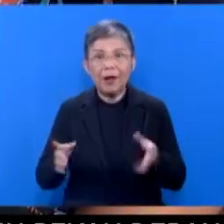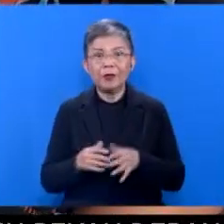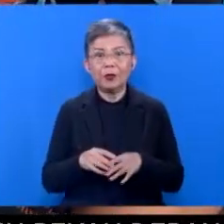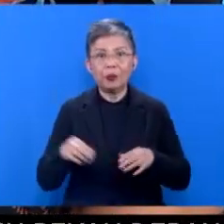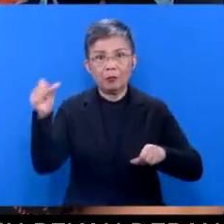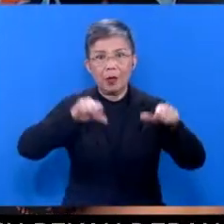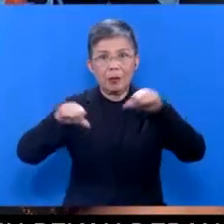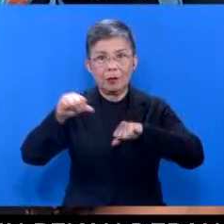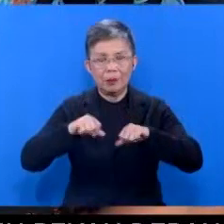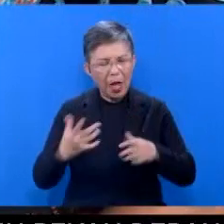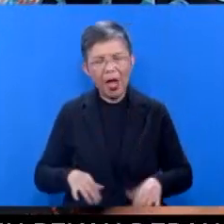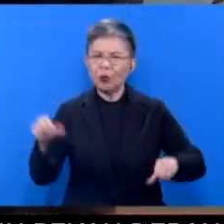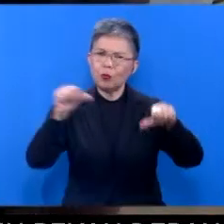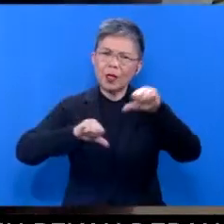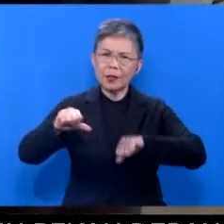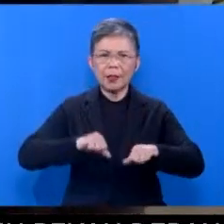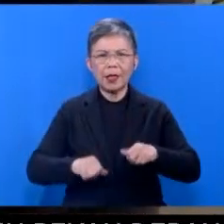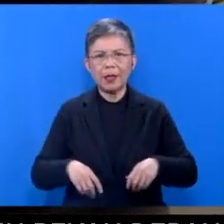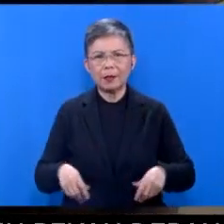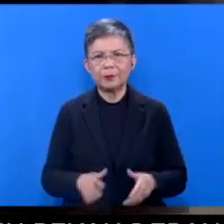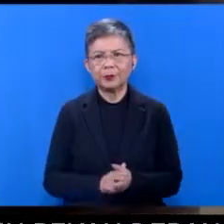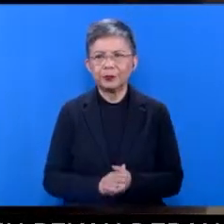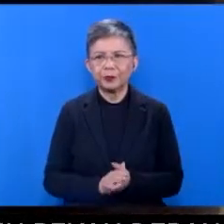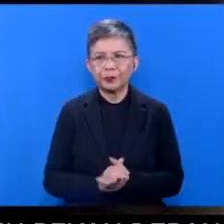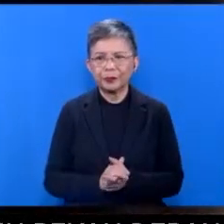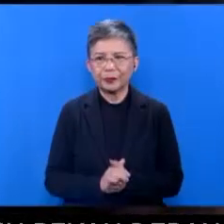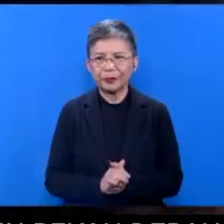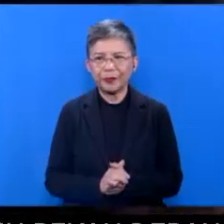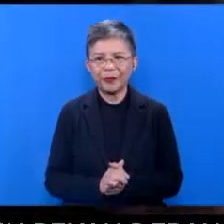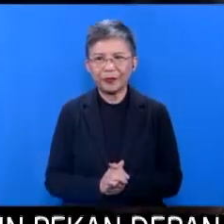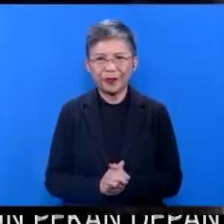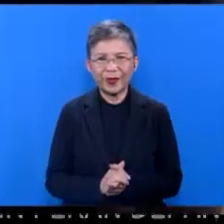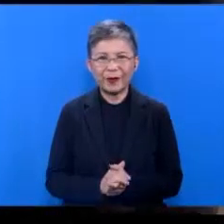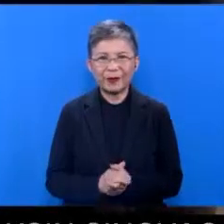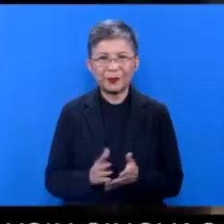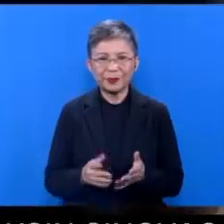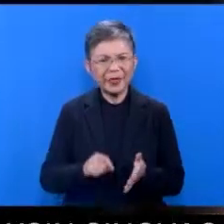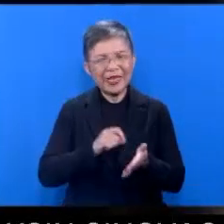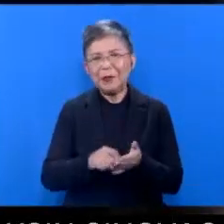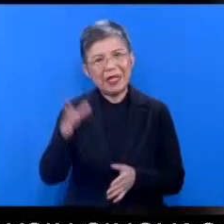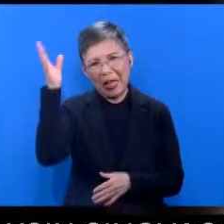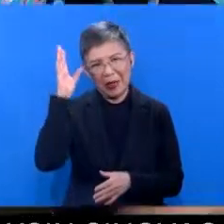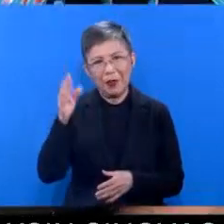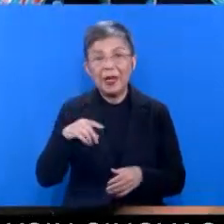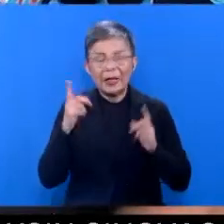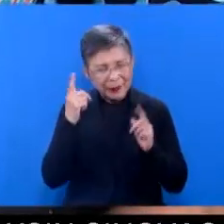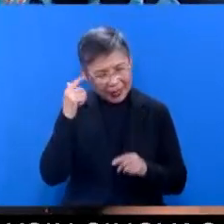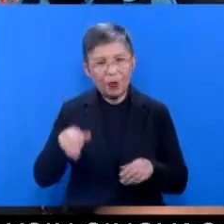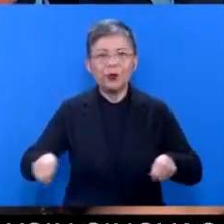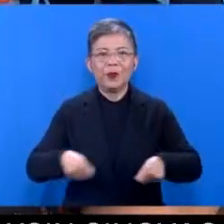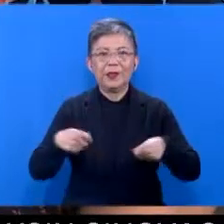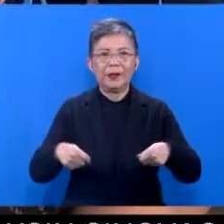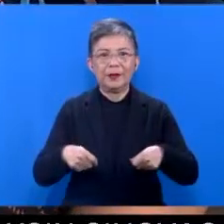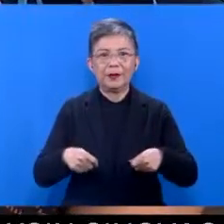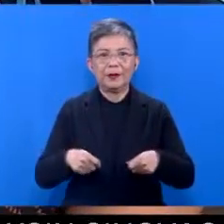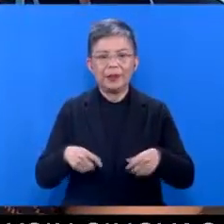bumbu dapur? Kayaknya bumbu dapur deh, setahu saya. Buat masakan kali ya? Buat masakan ya, tapi nggak tahu namanya nih ya? Nggak tahu. Untuk apa kalau boleh